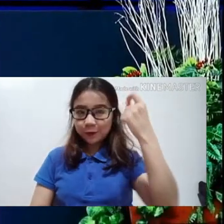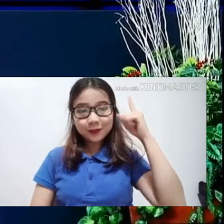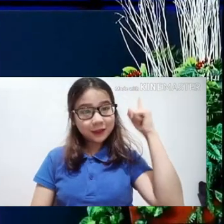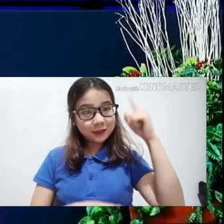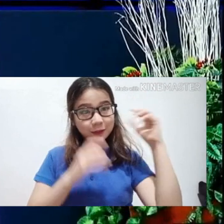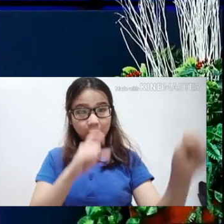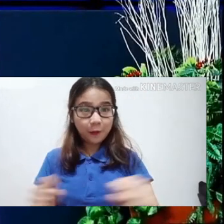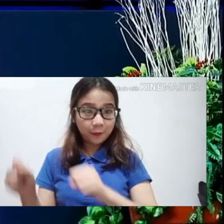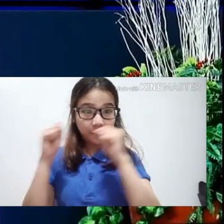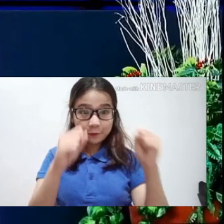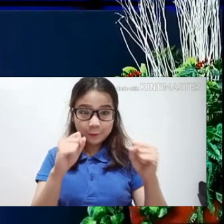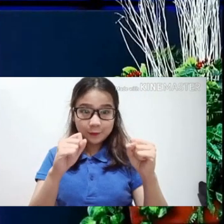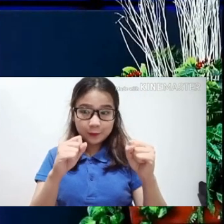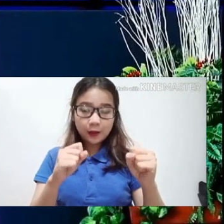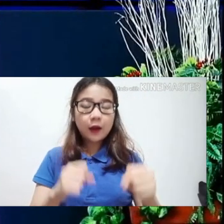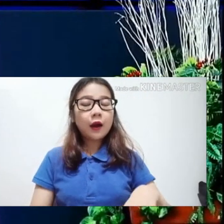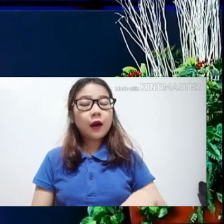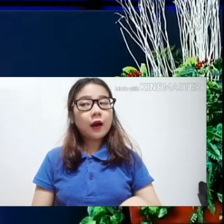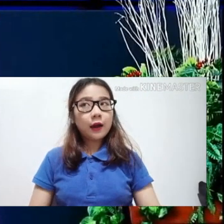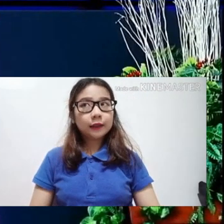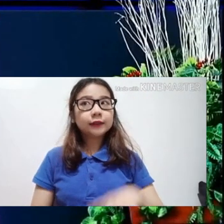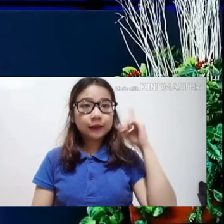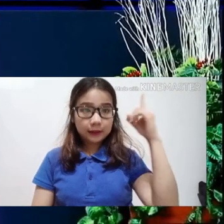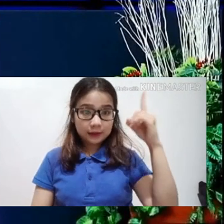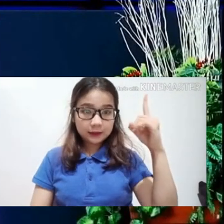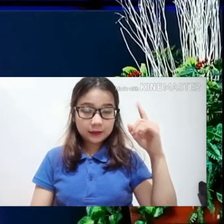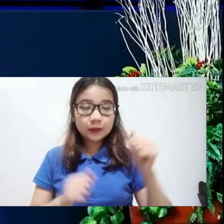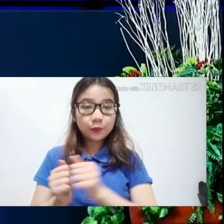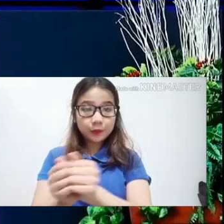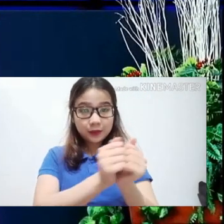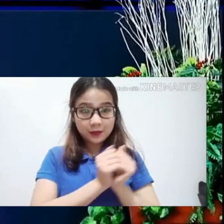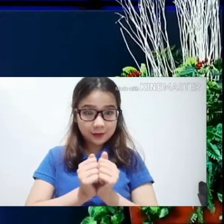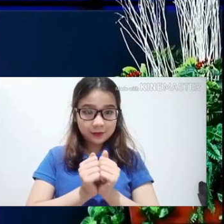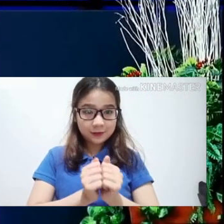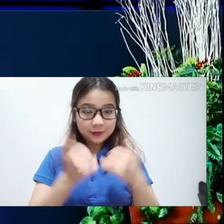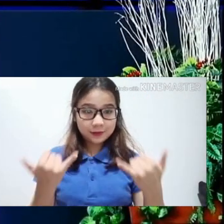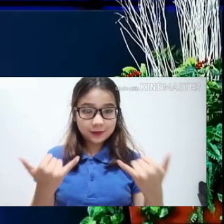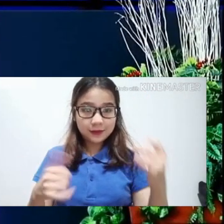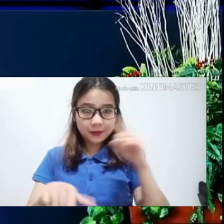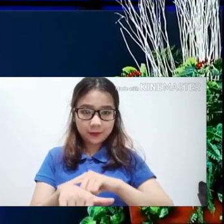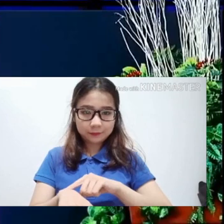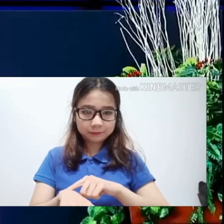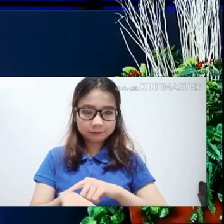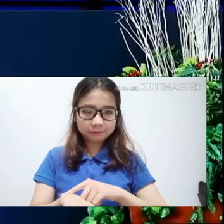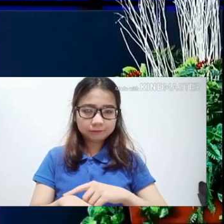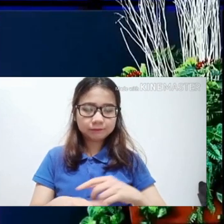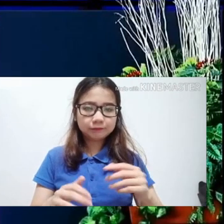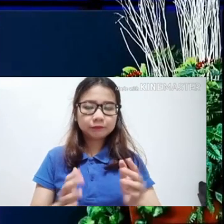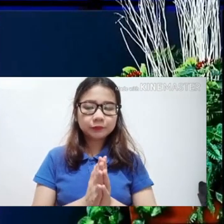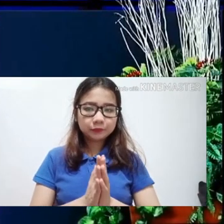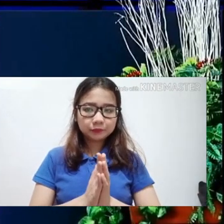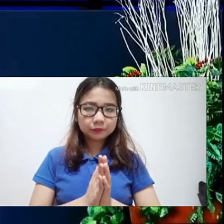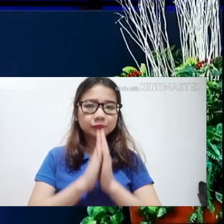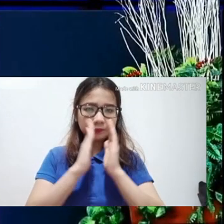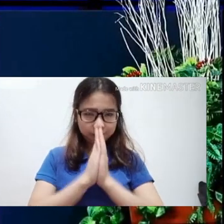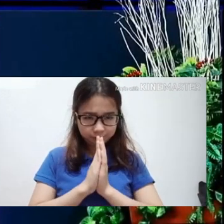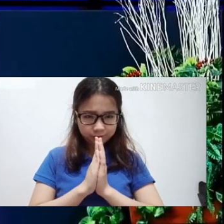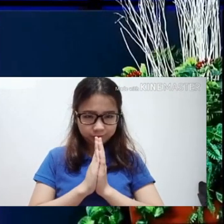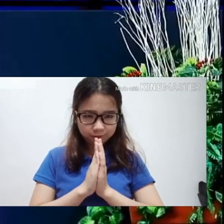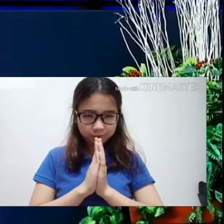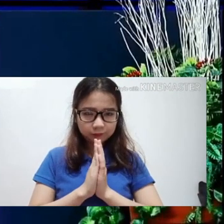ang makapangyarihan sa lahat. At siya ang siyang kasama natin sa panahon pong ito. So, let us come to the Lord in prayer